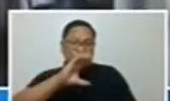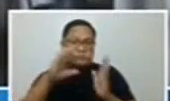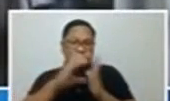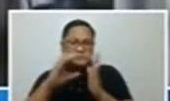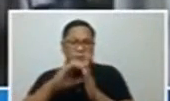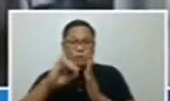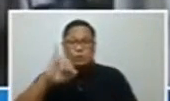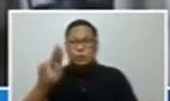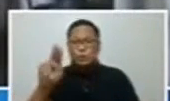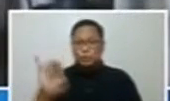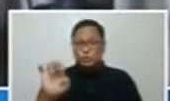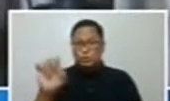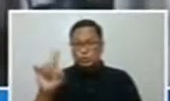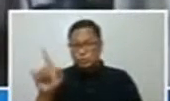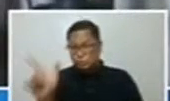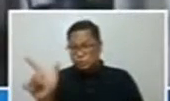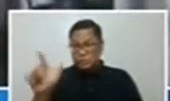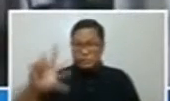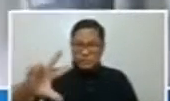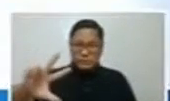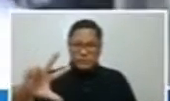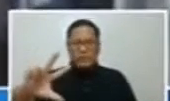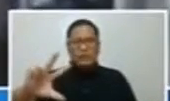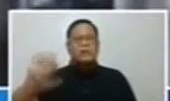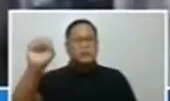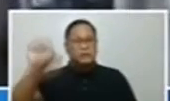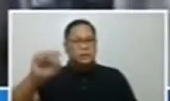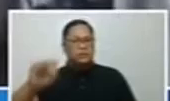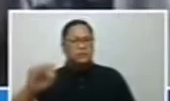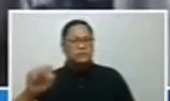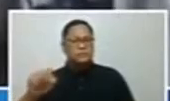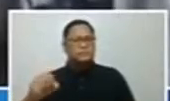Namumuna rito yung ating mga frontliners, yung ating mga